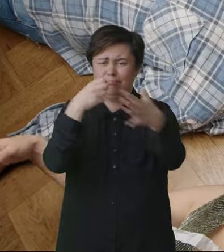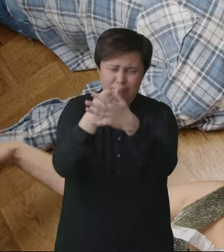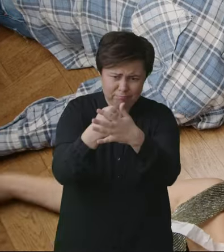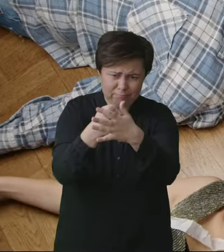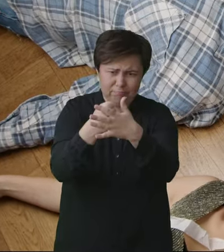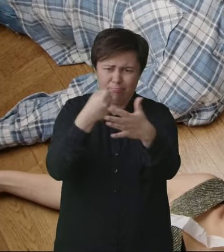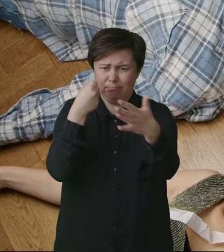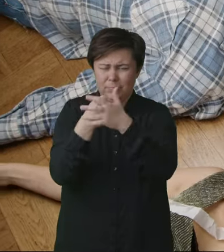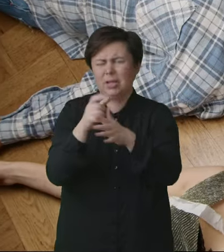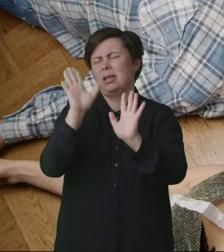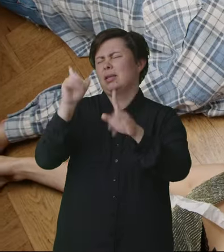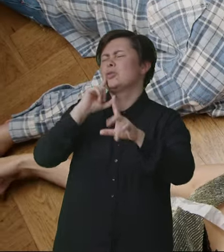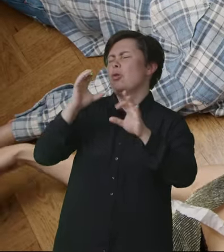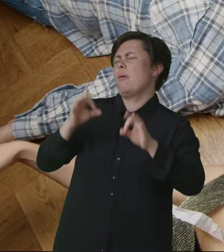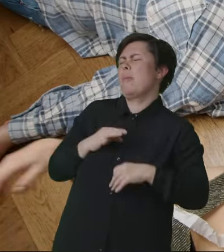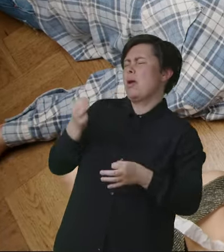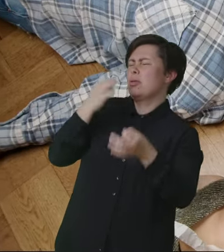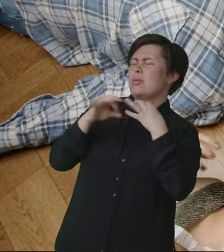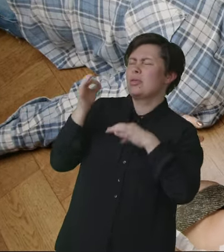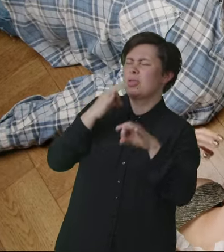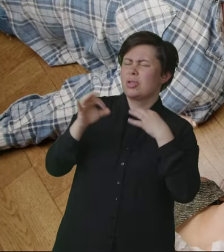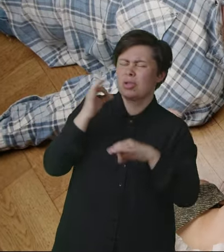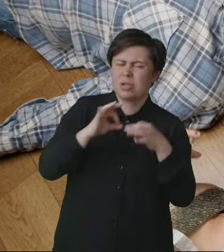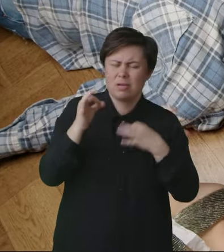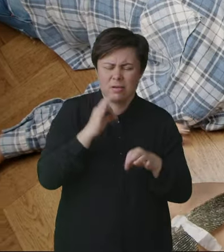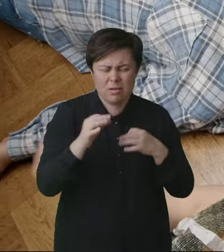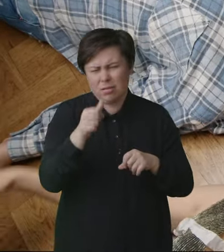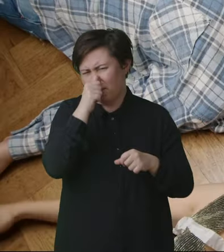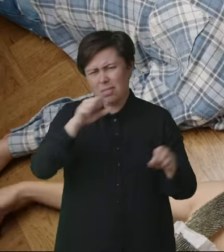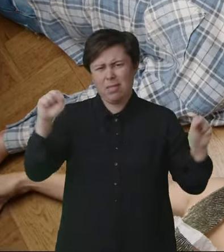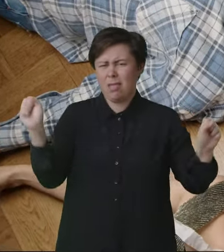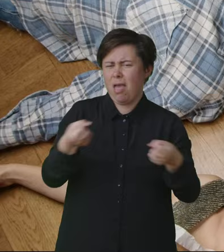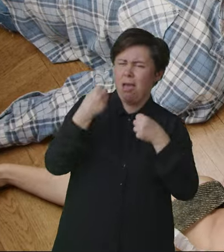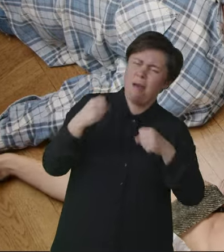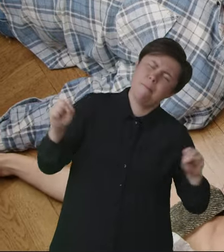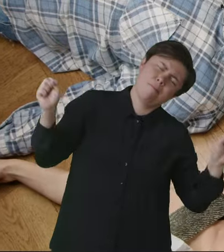Zobacz, i opowiada. No przecież jest niemożliwe.